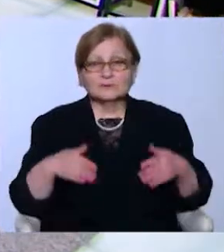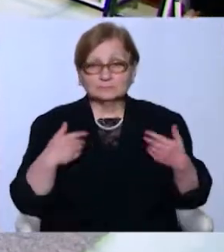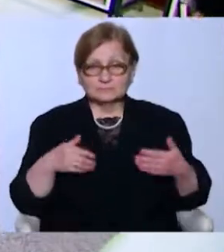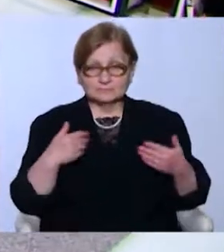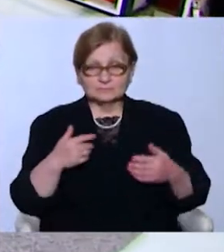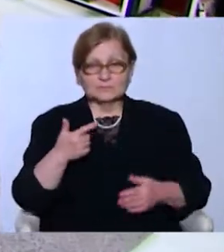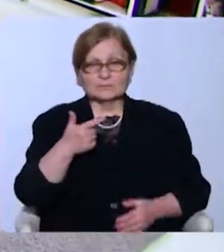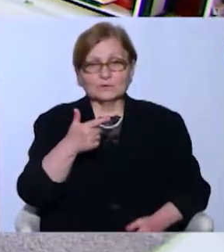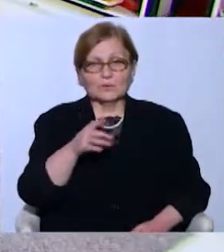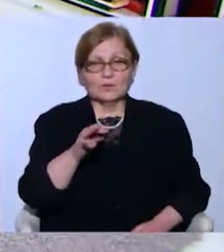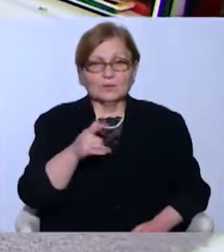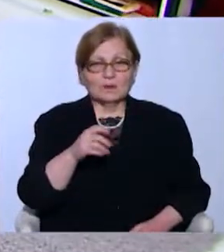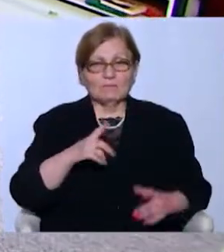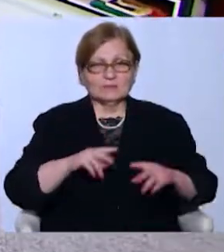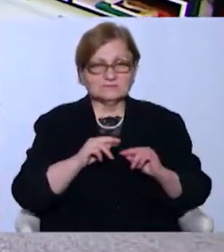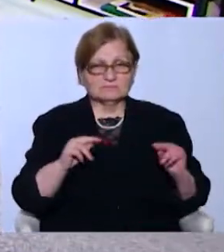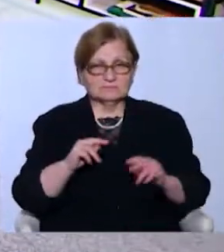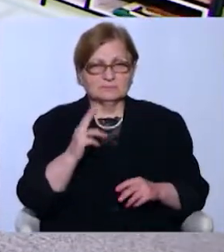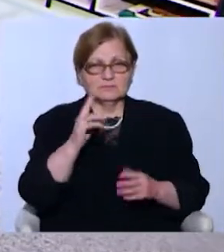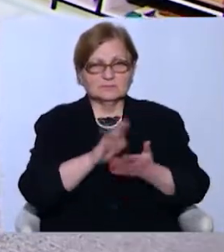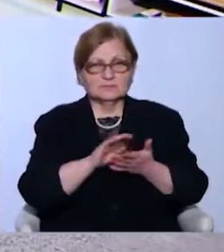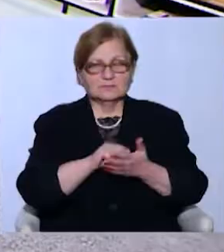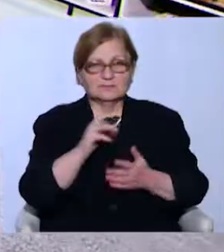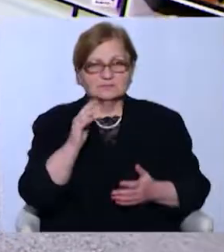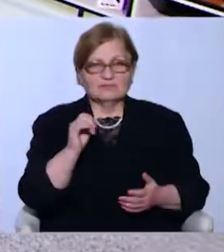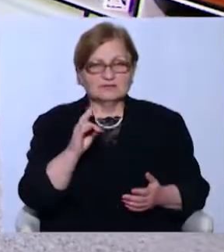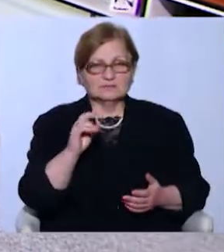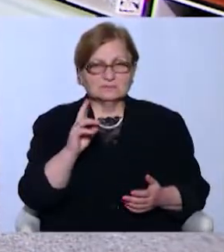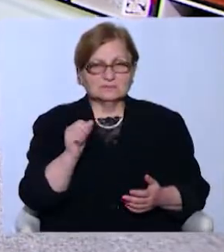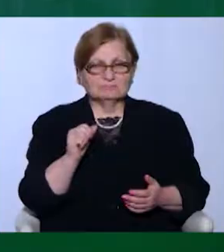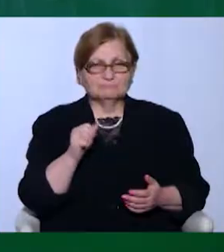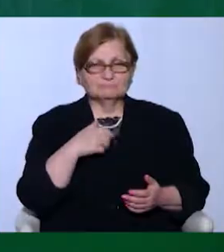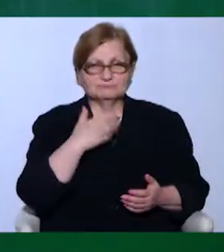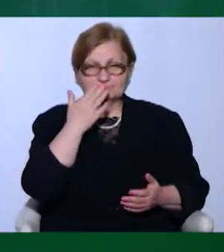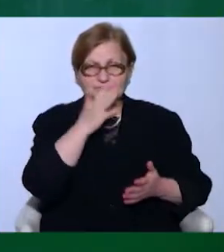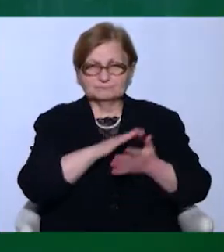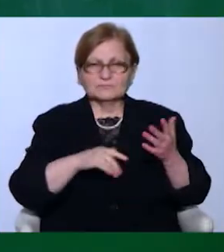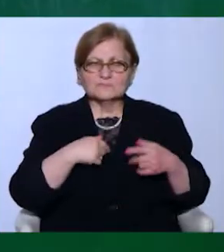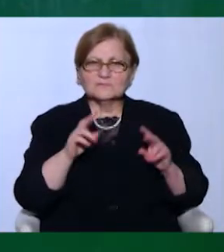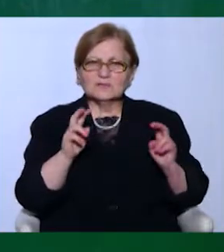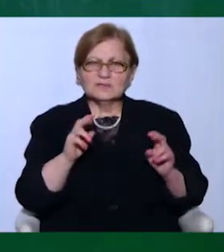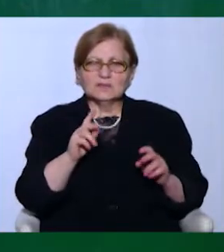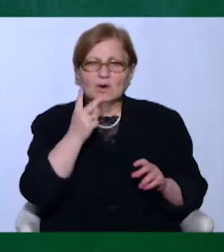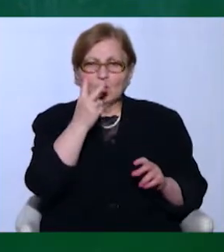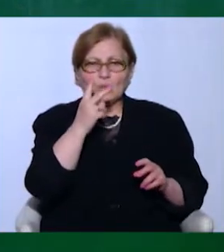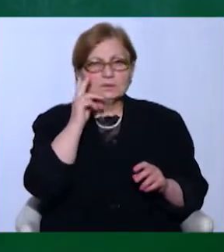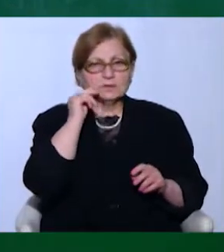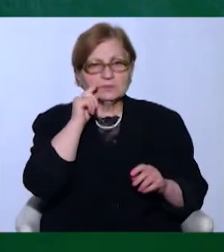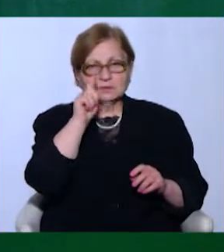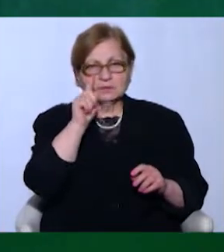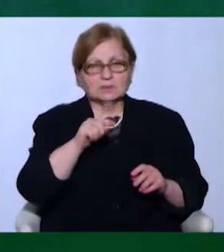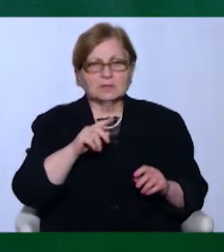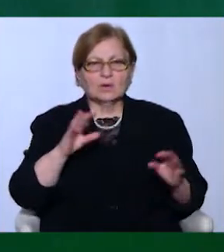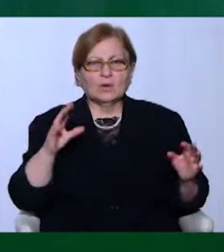მოგესალმებათ გოგამასი, იგივე ცვანციკა მასწავლებელი. ვაგრძელებთ გაკვეთილებს. ჩვენი დღევანდელი თემა არის ორი რიცხვის, საერთო